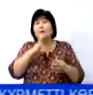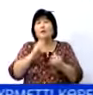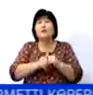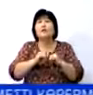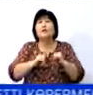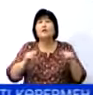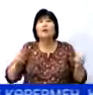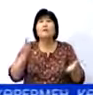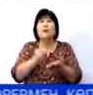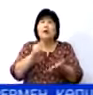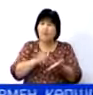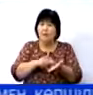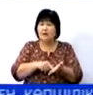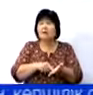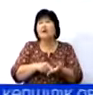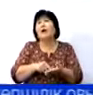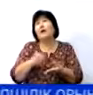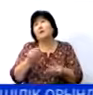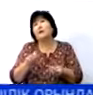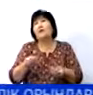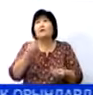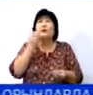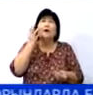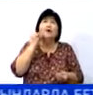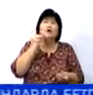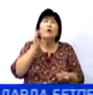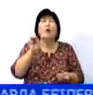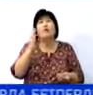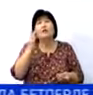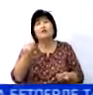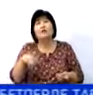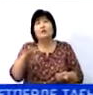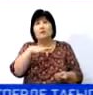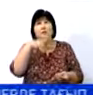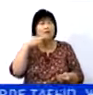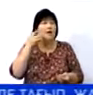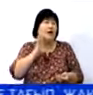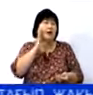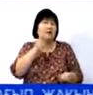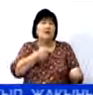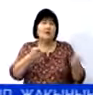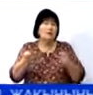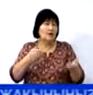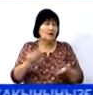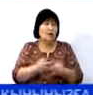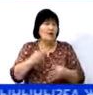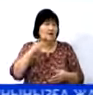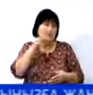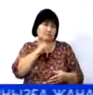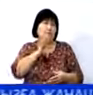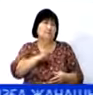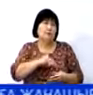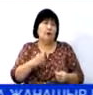шарықтап бара жатқан бағаны бағындыруға болады. Фрукты, овощи постоянно болады. Күнде азанда зауазалып келіп тұрады. Тиімді баға